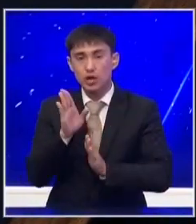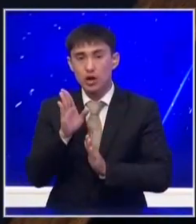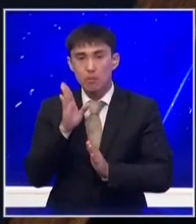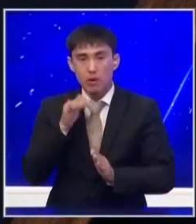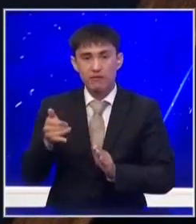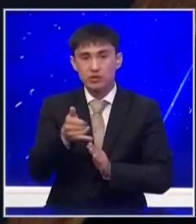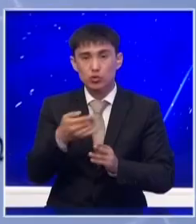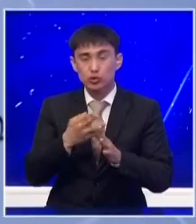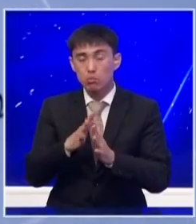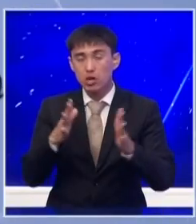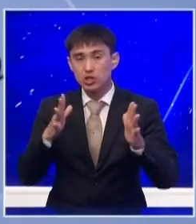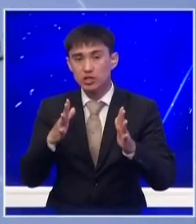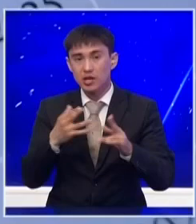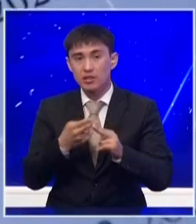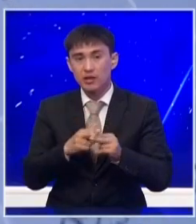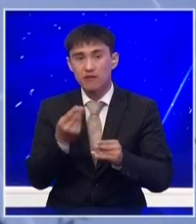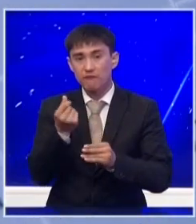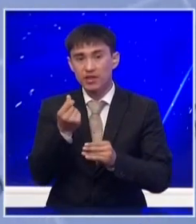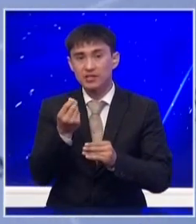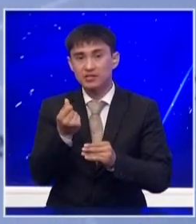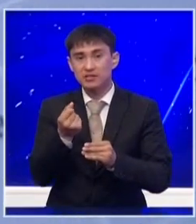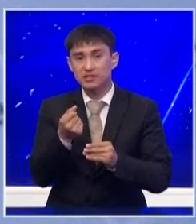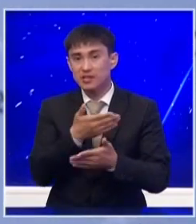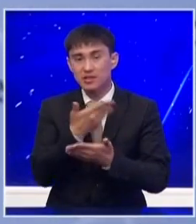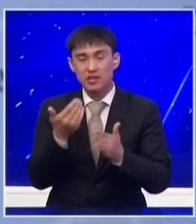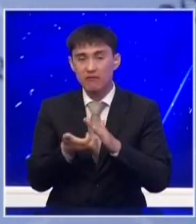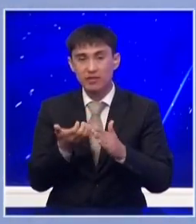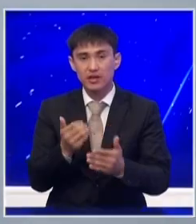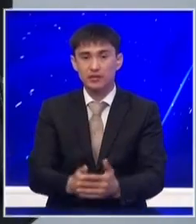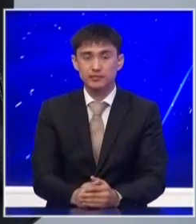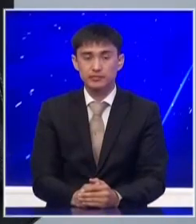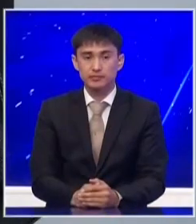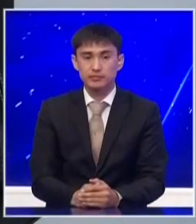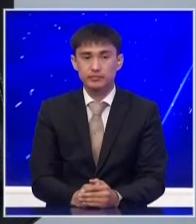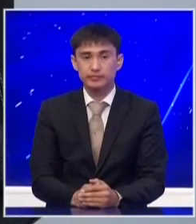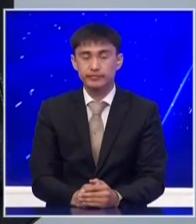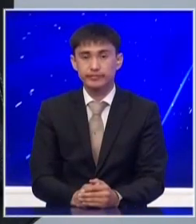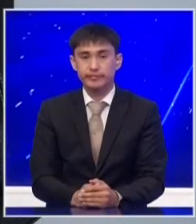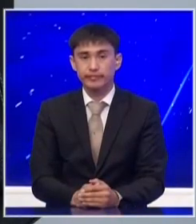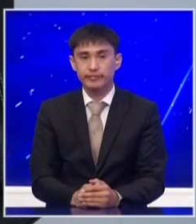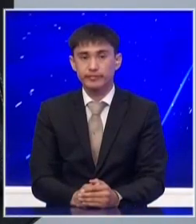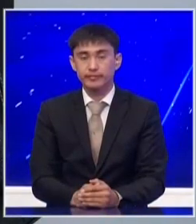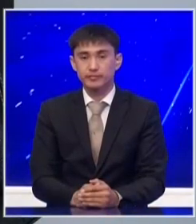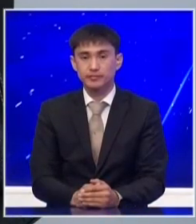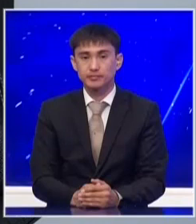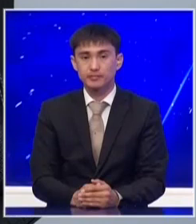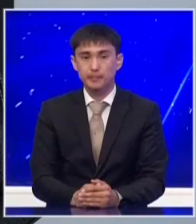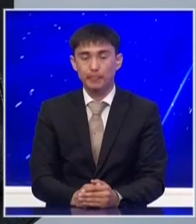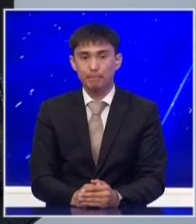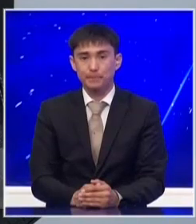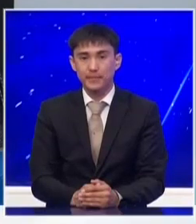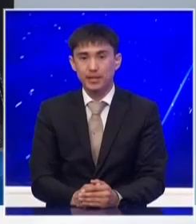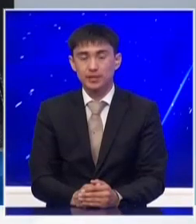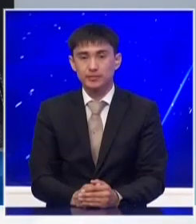области очень большие. На них финансовых средств не хватит. Он чешу жолы біріншіден, оның бәрін бетондауымыз керек